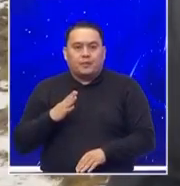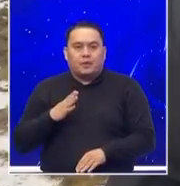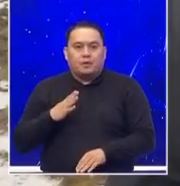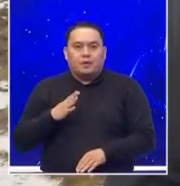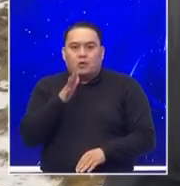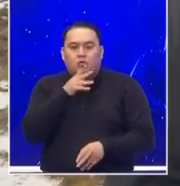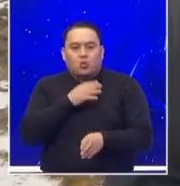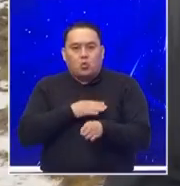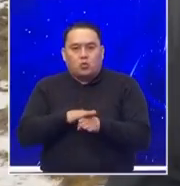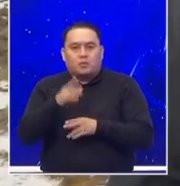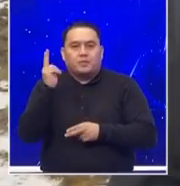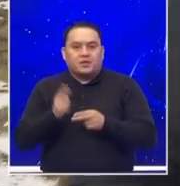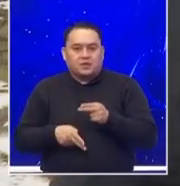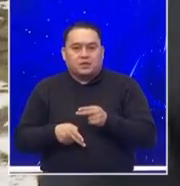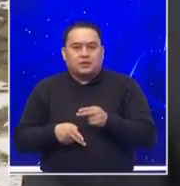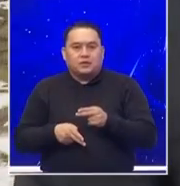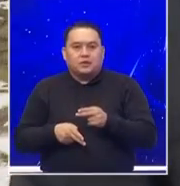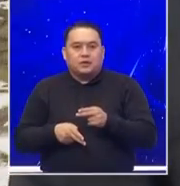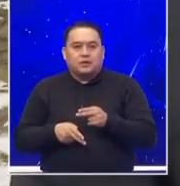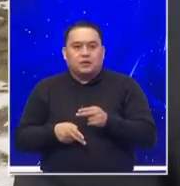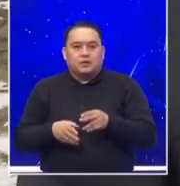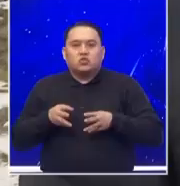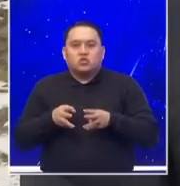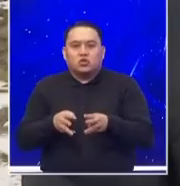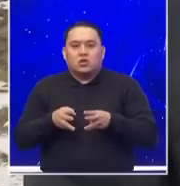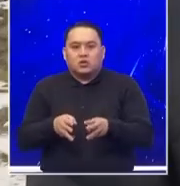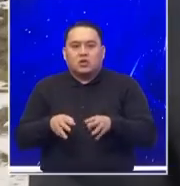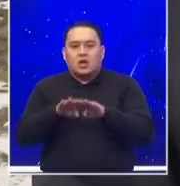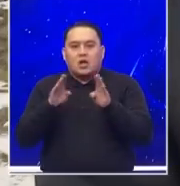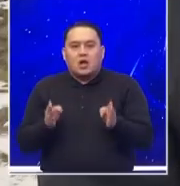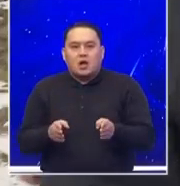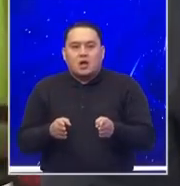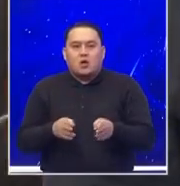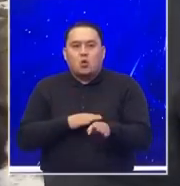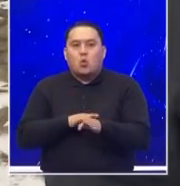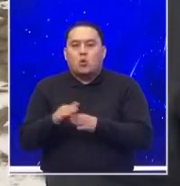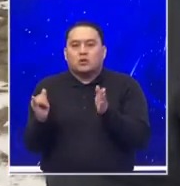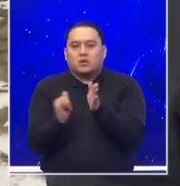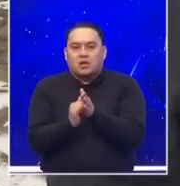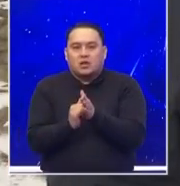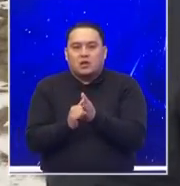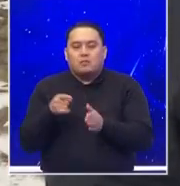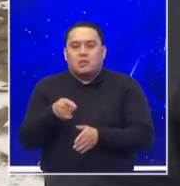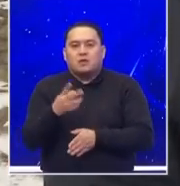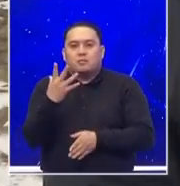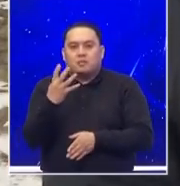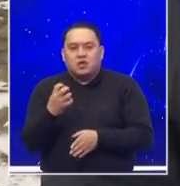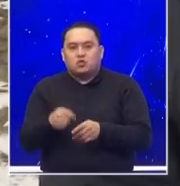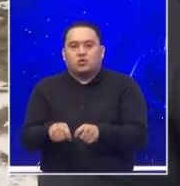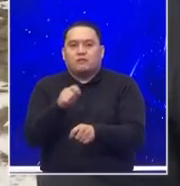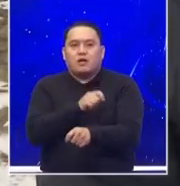Уақытында бітірдік, карантинге қарамай. Жылытуға кәтеліне орнаттық, қазандық. 1500 квадрат